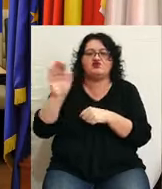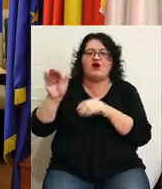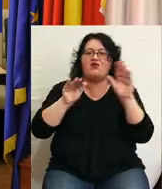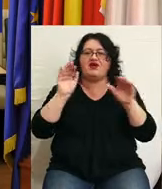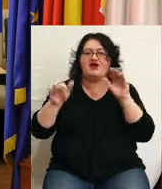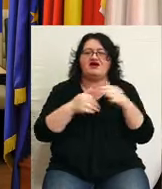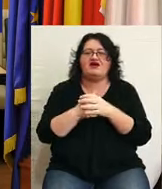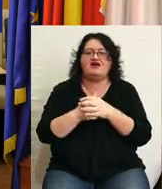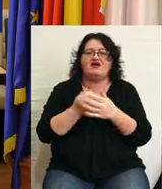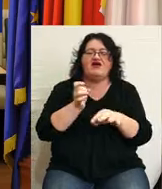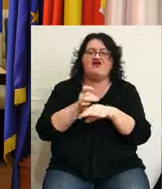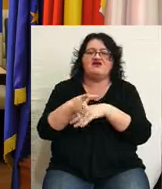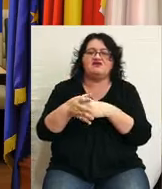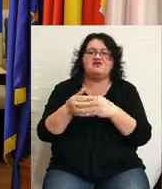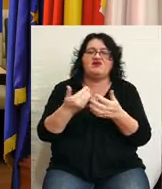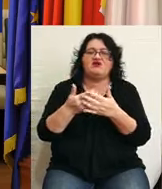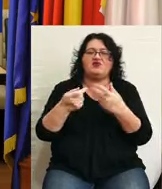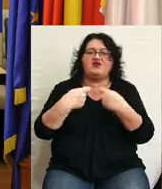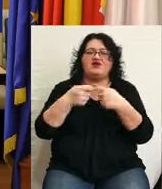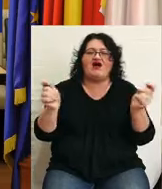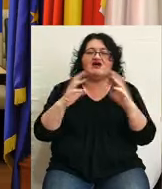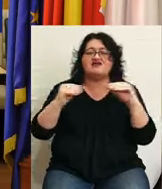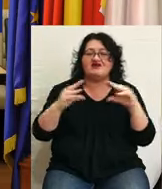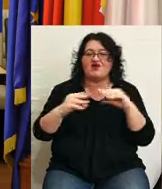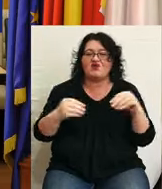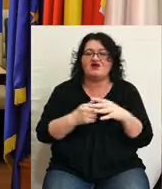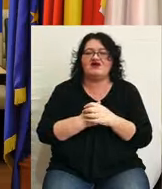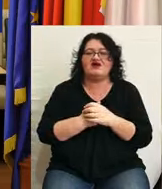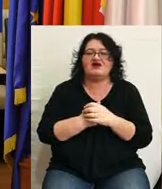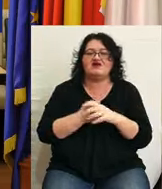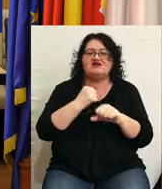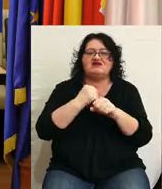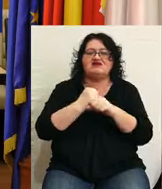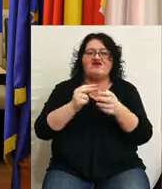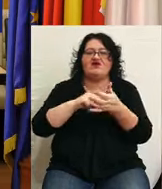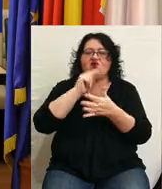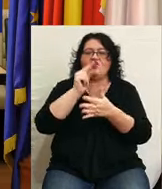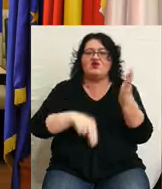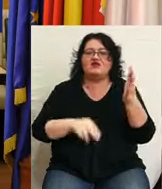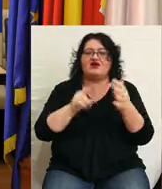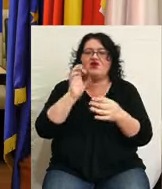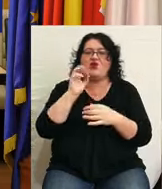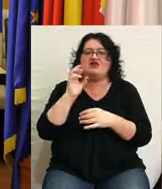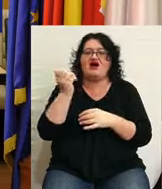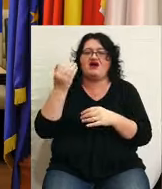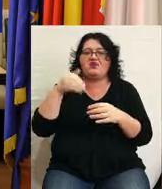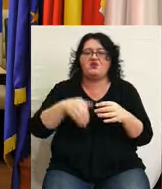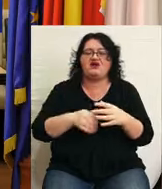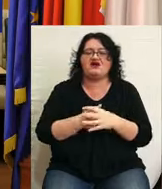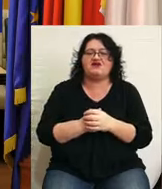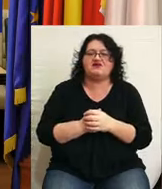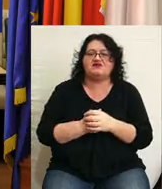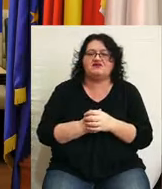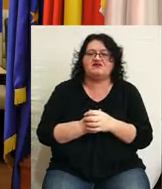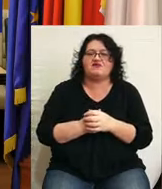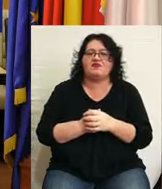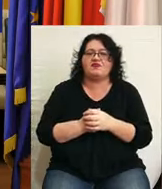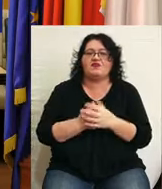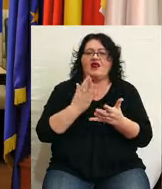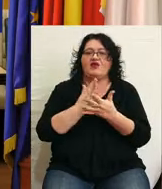la furnizorii de gaz din România să facă un contract cu cold term. Am